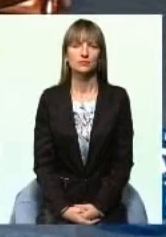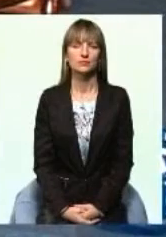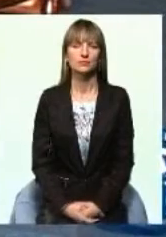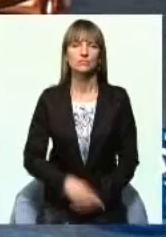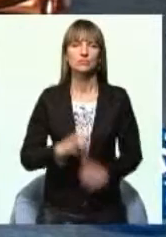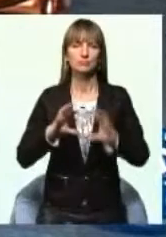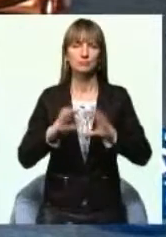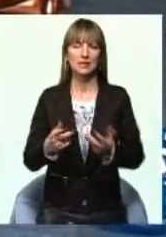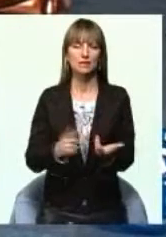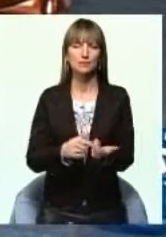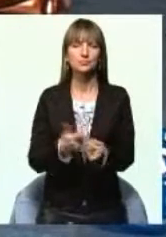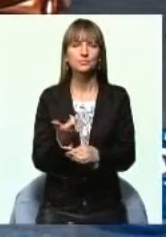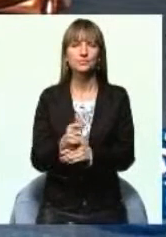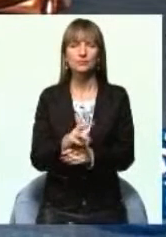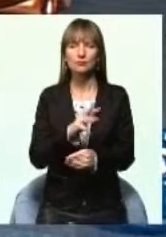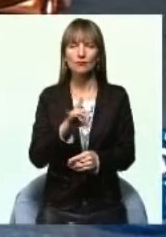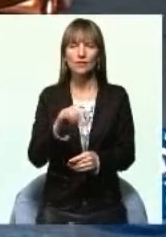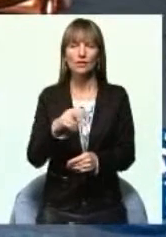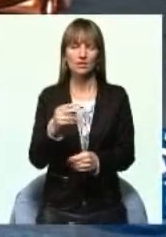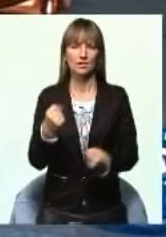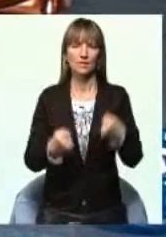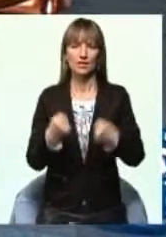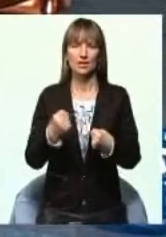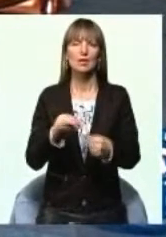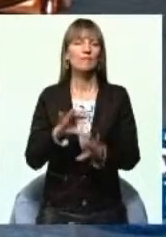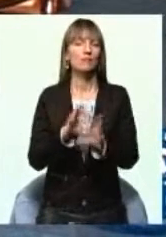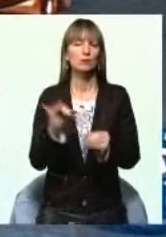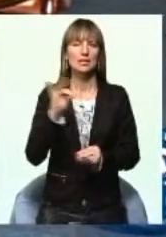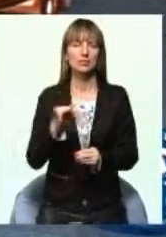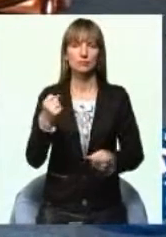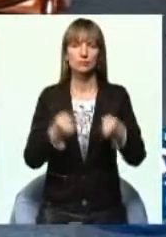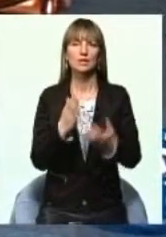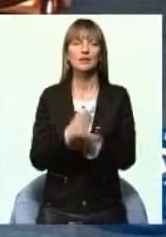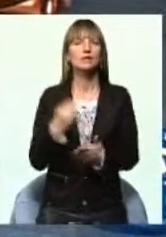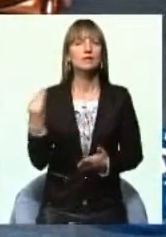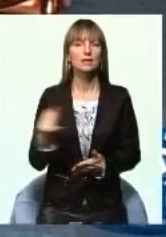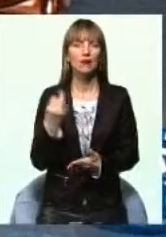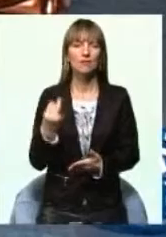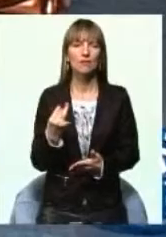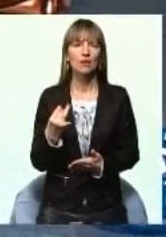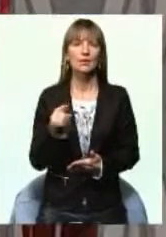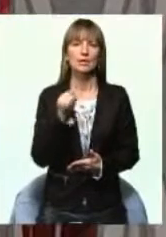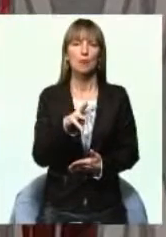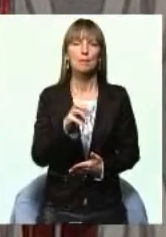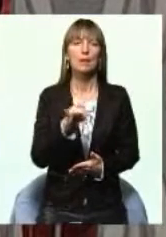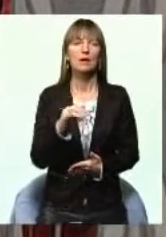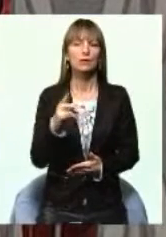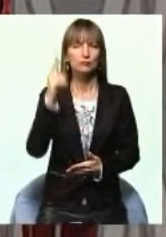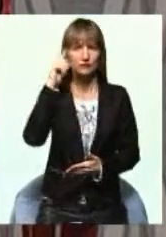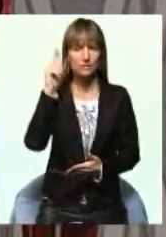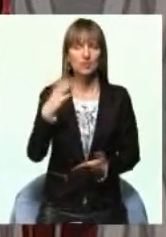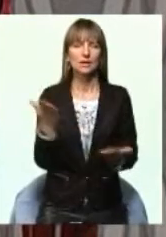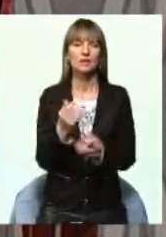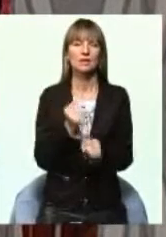У світі налічується понад мільярд автівок. І взагалі історія автомобіля є дуже таки цікавою. От тобі, Марійко, до речі, відомо,